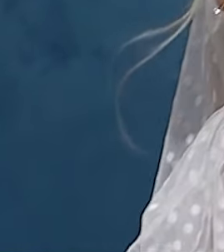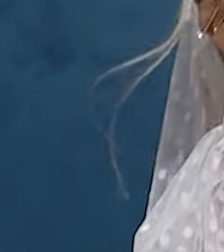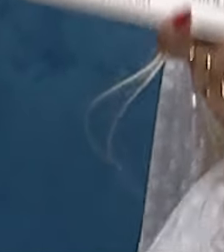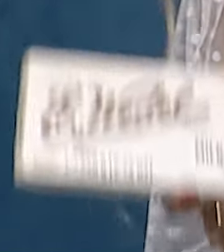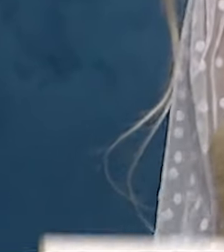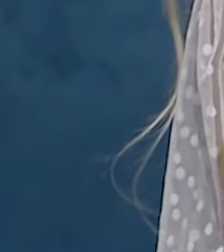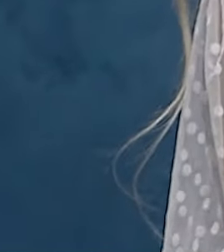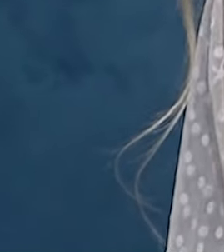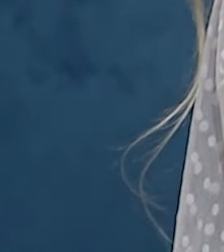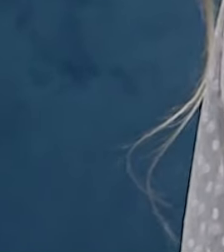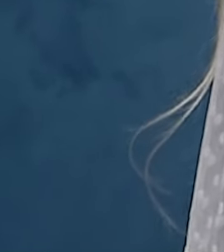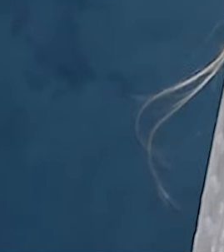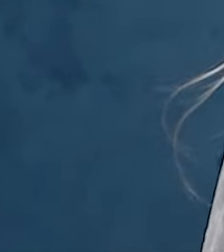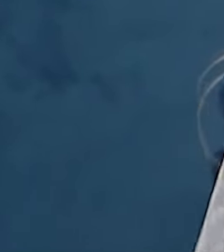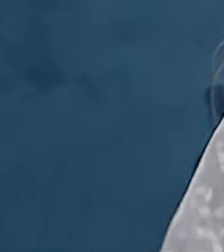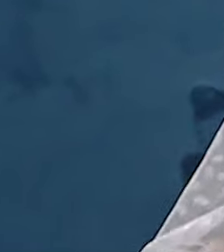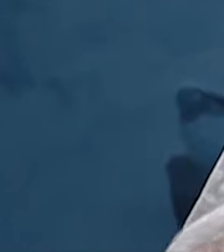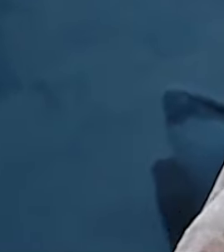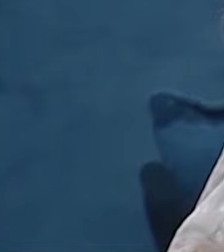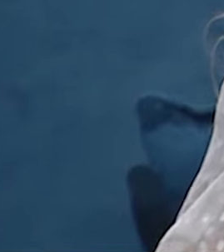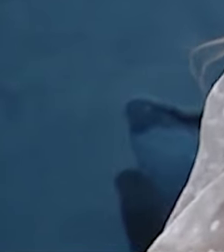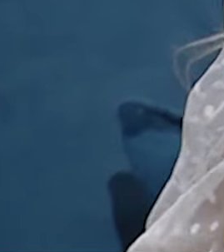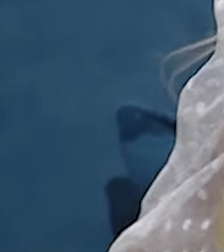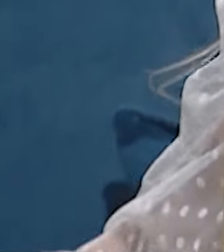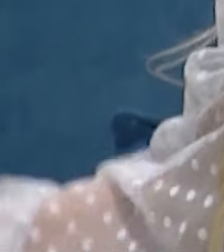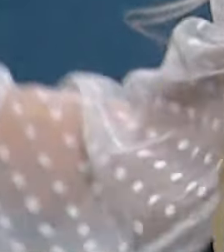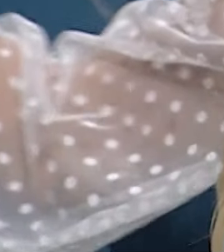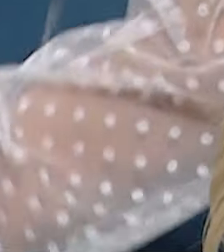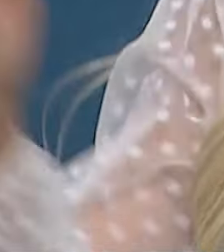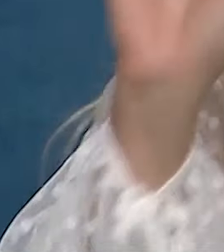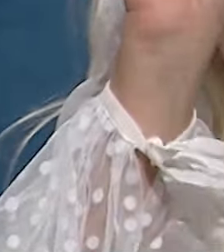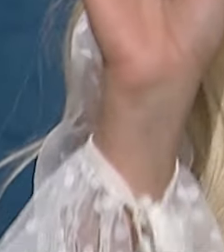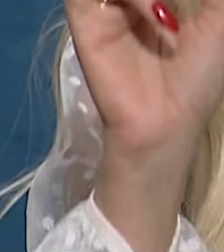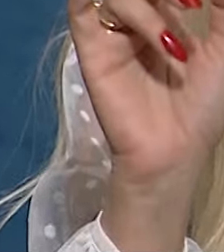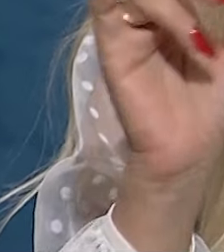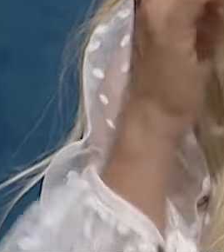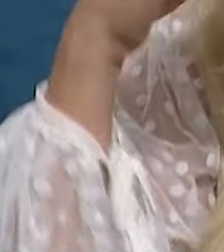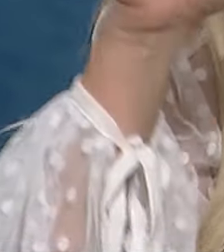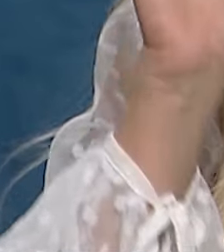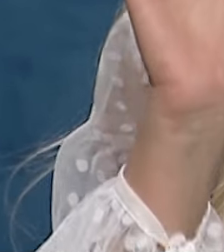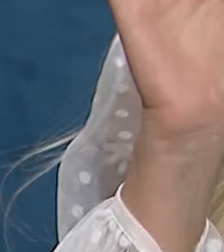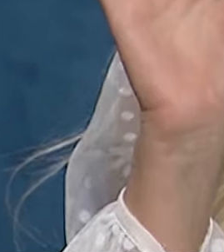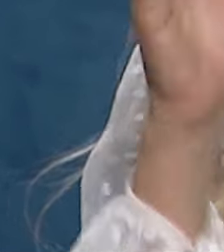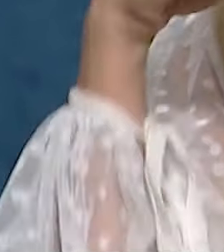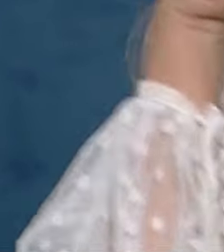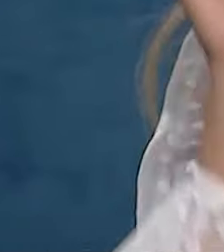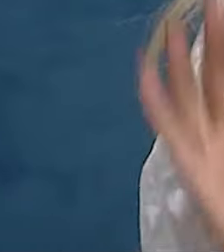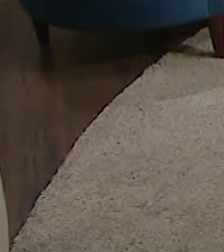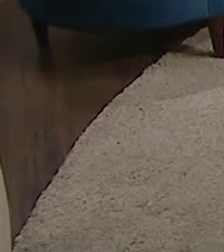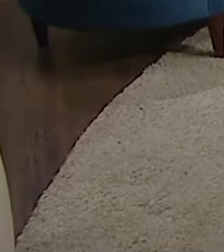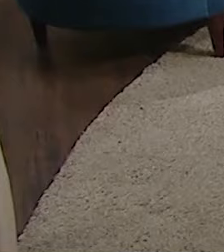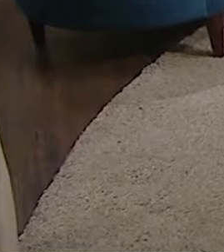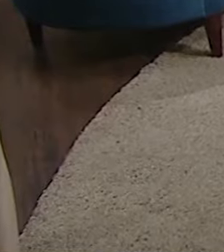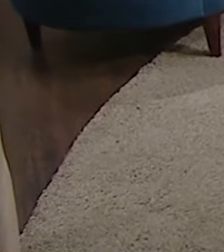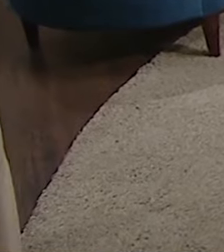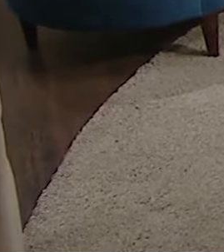رجع البطاطا لبلاش يا ولد. الشوكولاته ساحت راحت